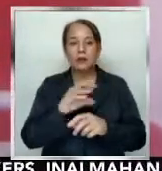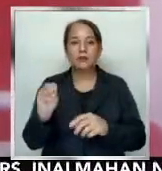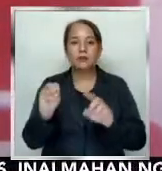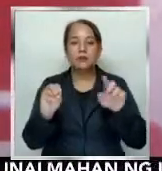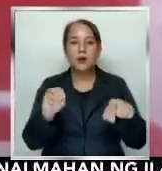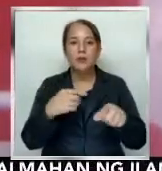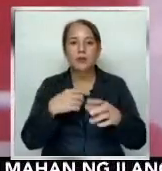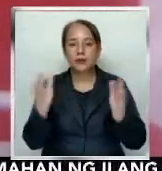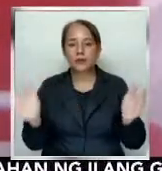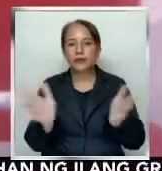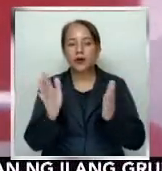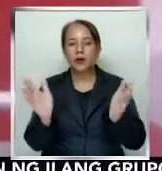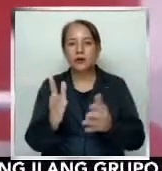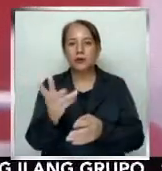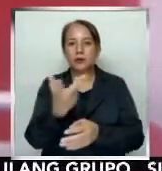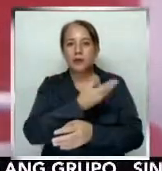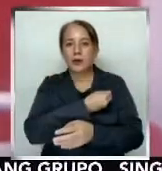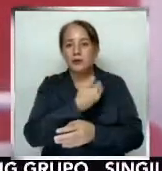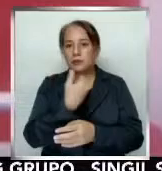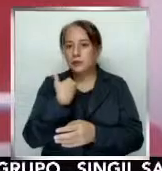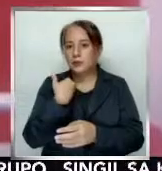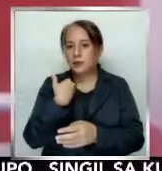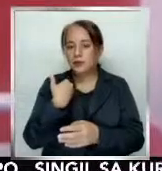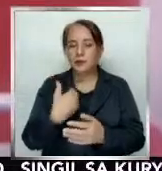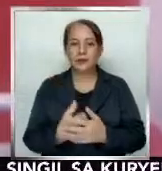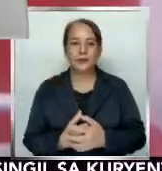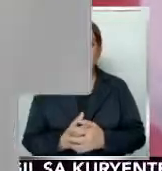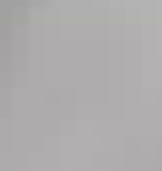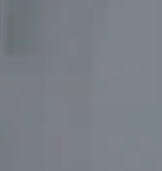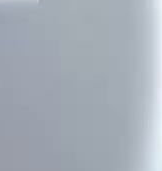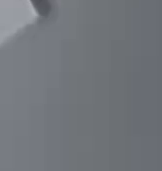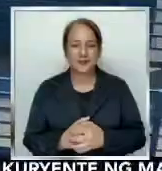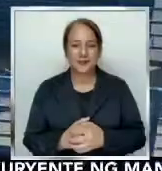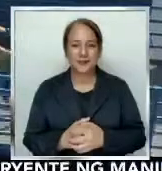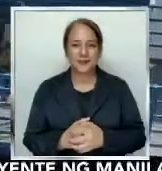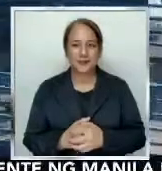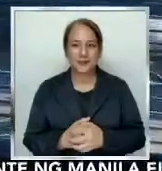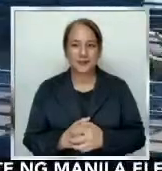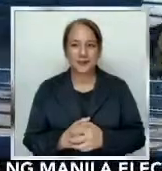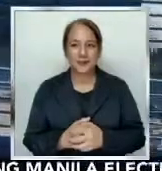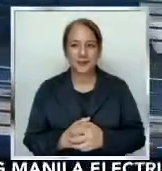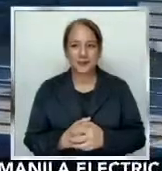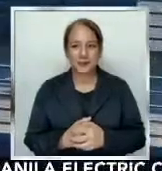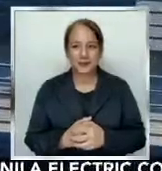ang mga ayaw pa. At yan po ang tinutukan ni Maki Pulido.